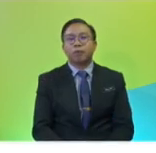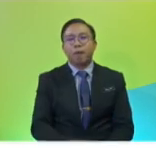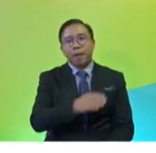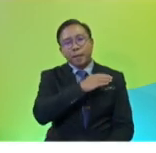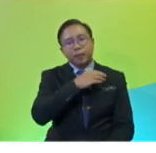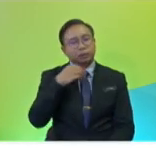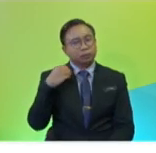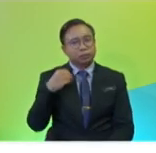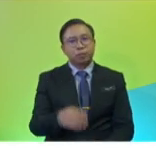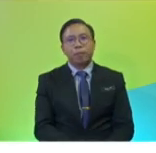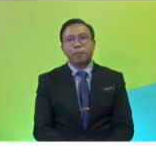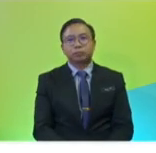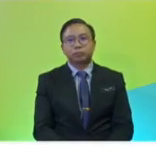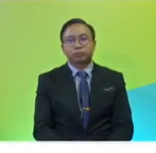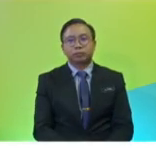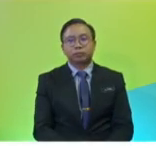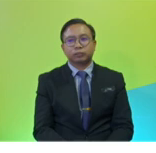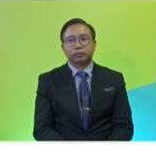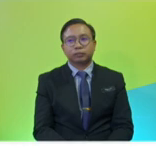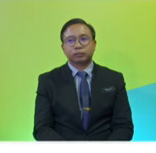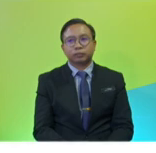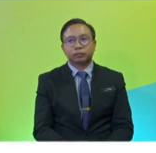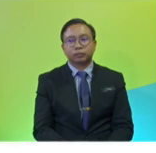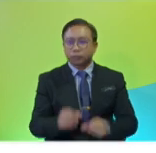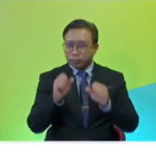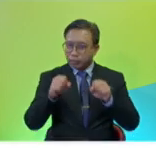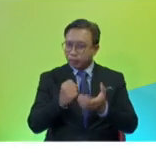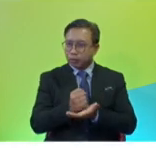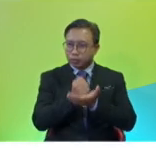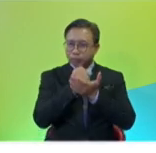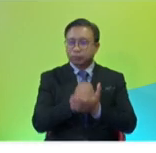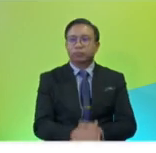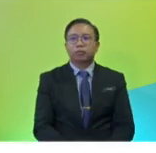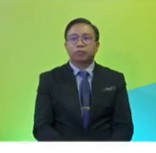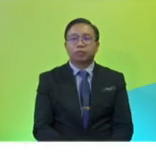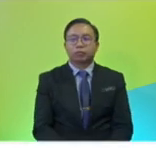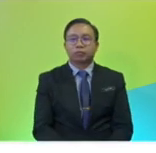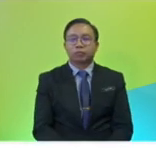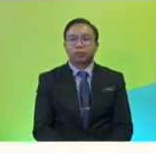dia? Oh, Tarushan nak jawab. Tarushan boleh tolong cikgu tak?